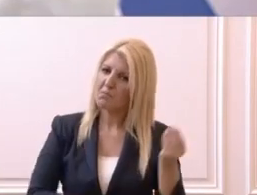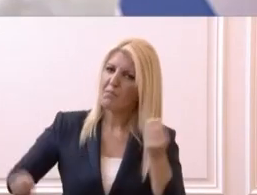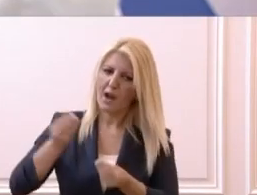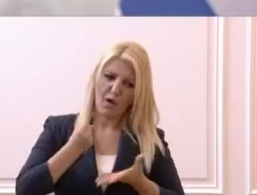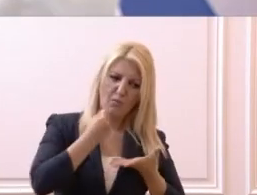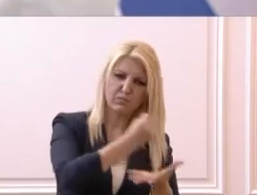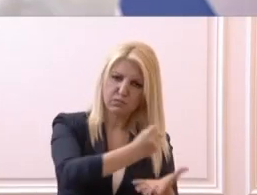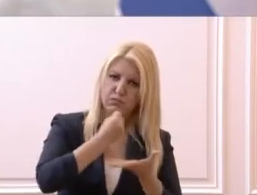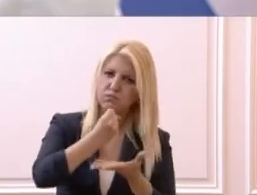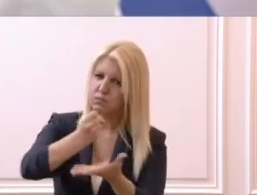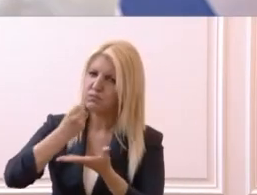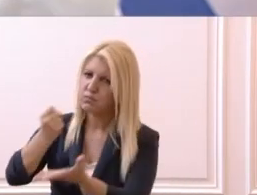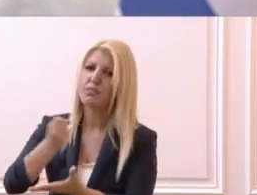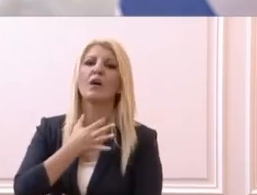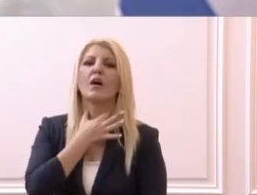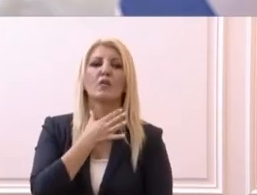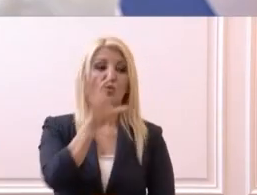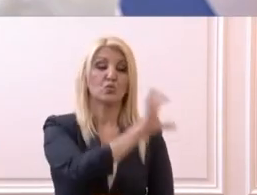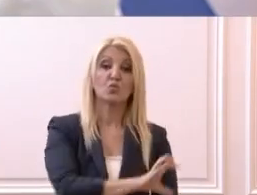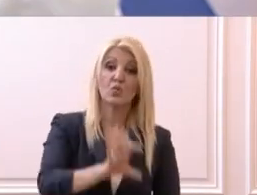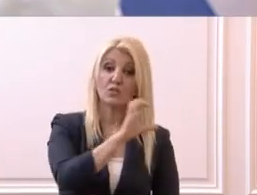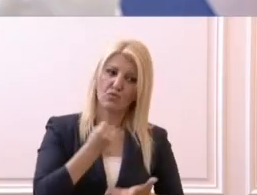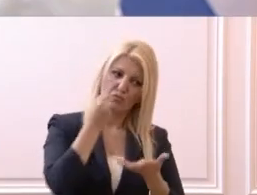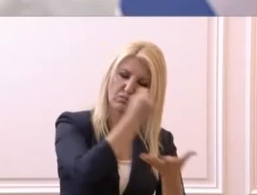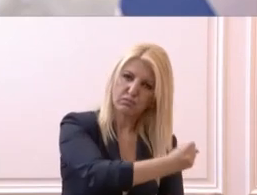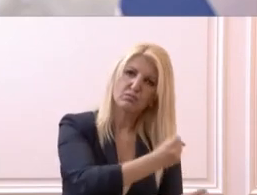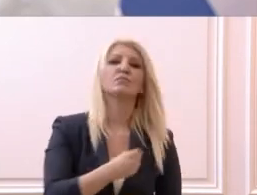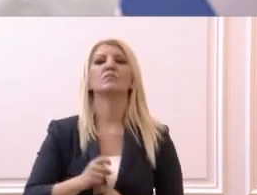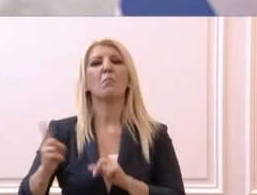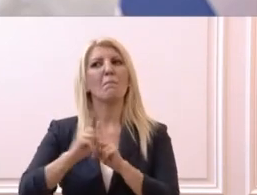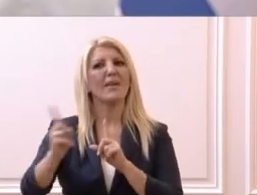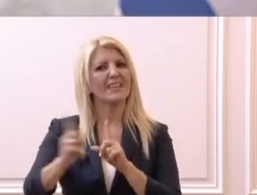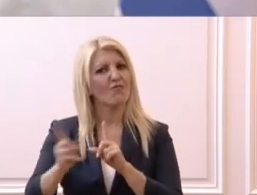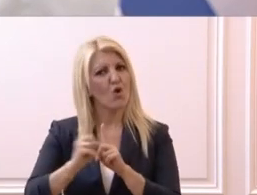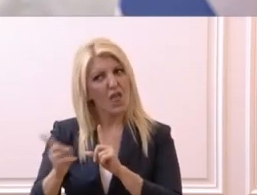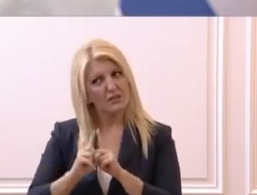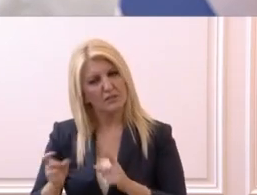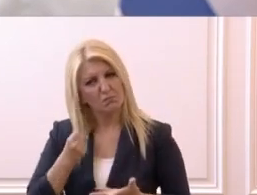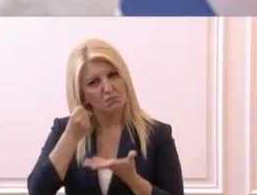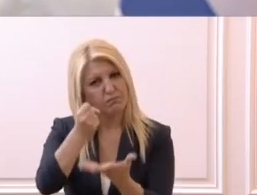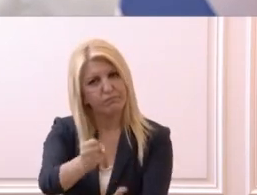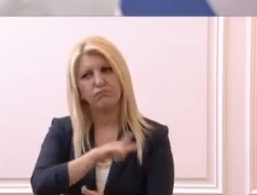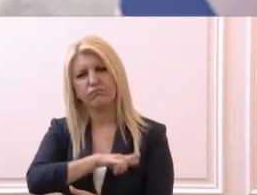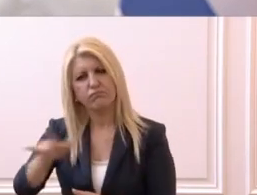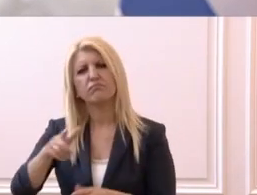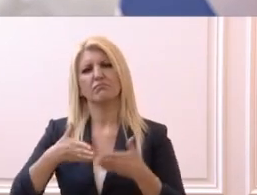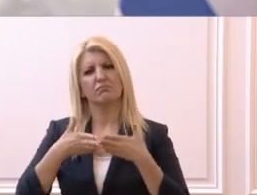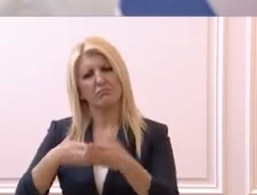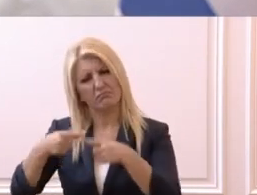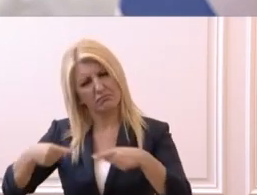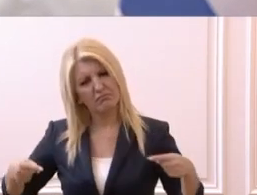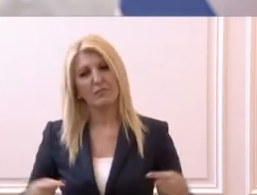επίσης τα χρειάζονται. Στον τουρισμό, στον πολιτισμό, στις μεταφορές. είναι συνεπώς μια ενέργεια η οποία